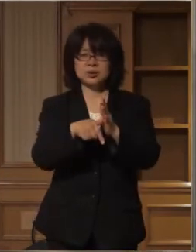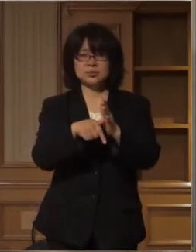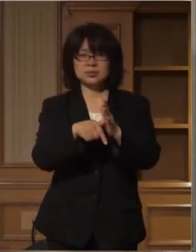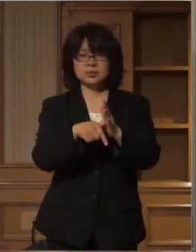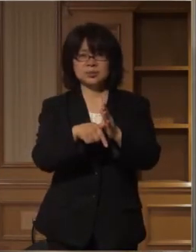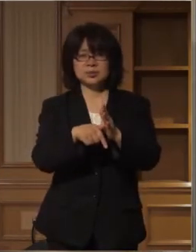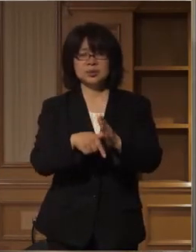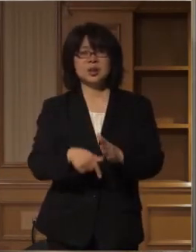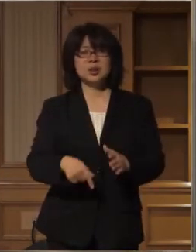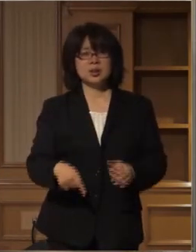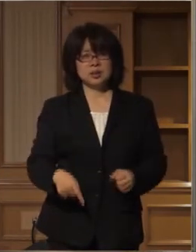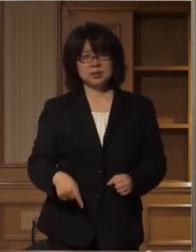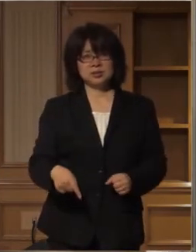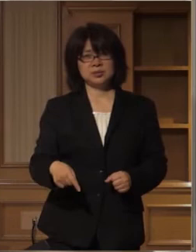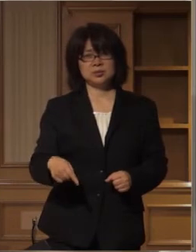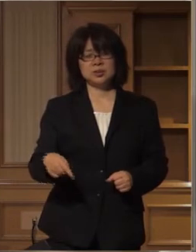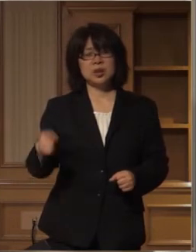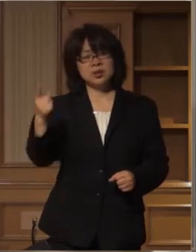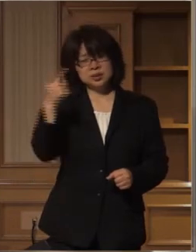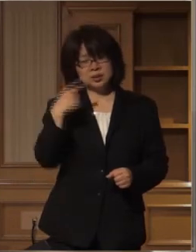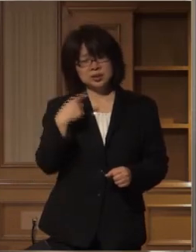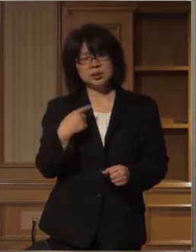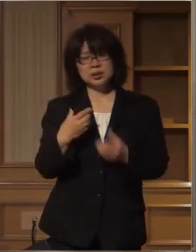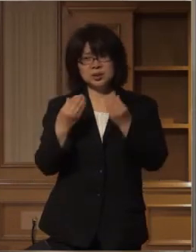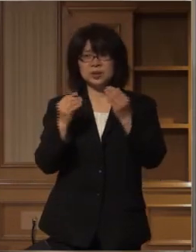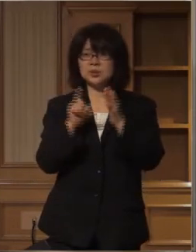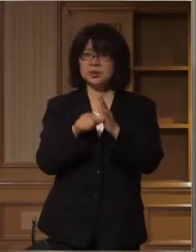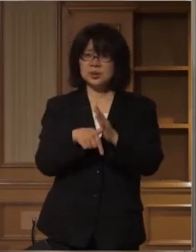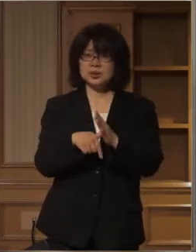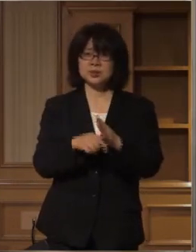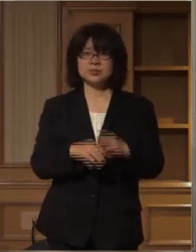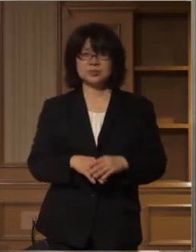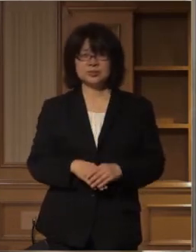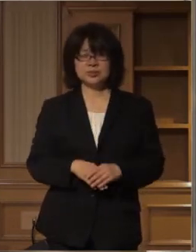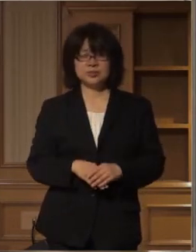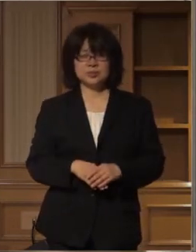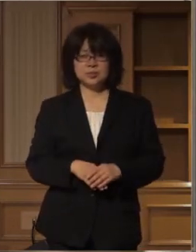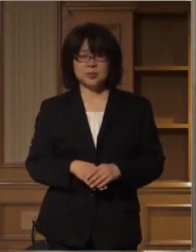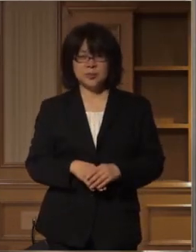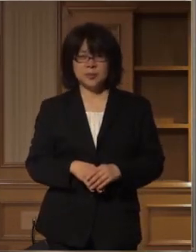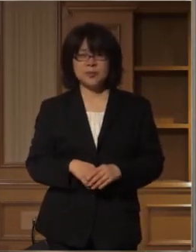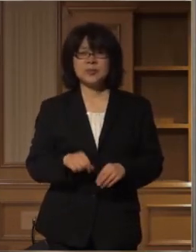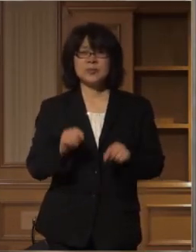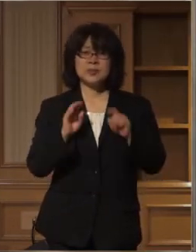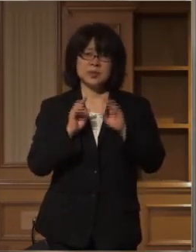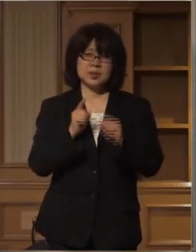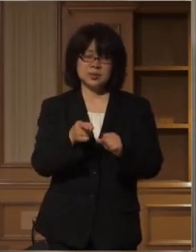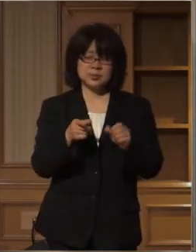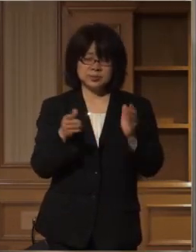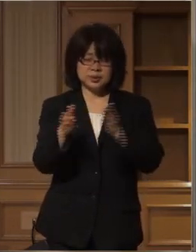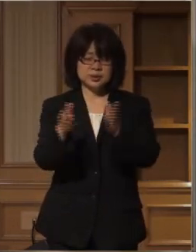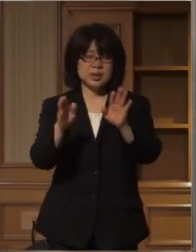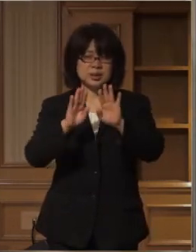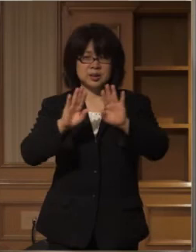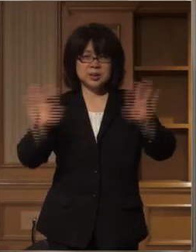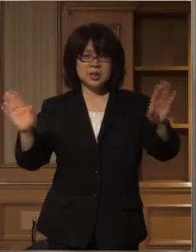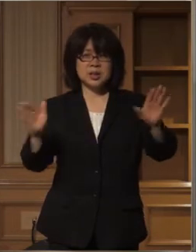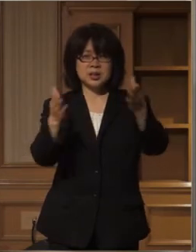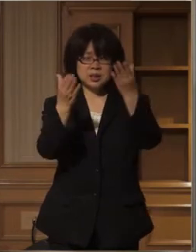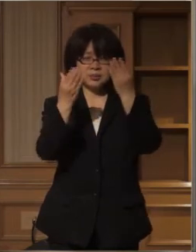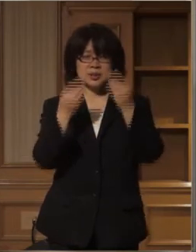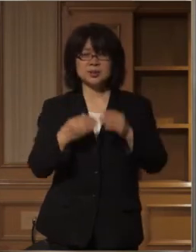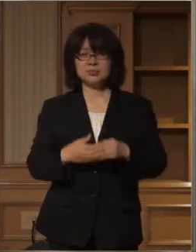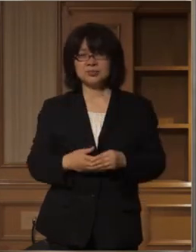さっき聖書を開きましたけれども、ただ開かれただけじゃなくて、そんな考えられないような